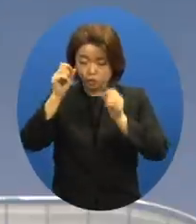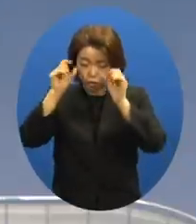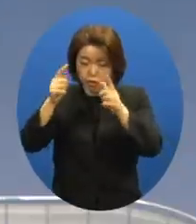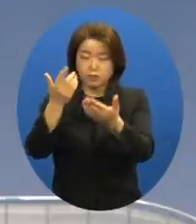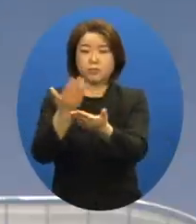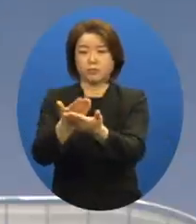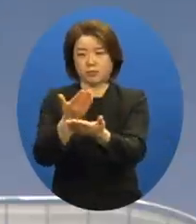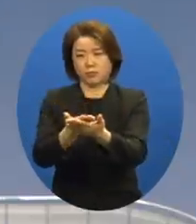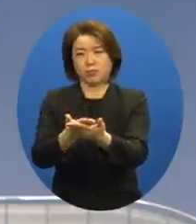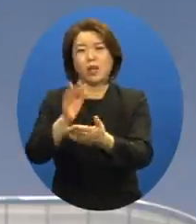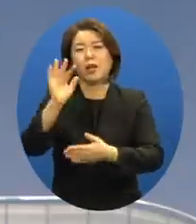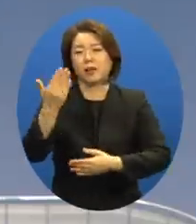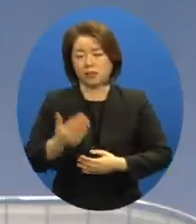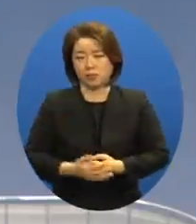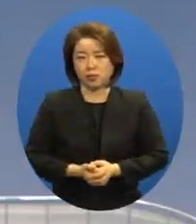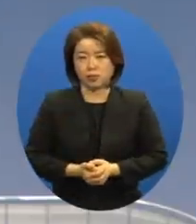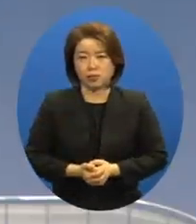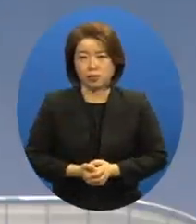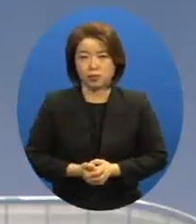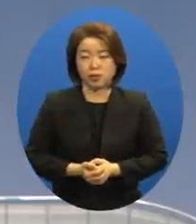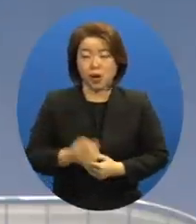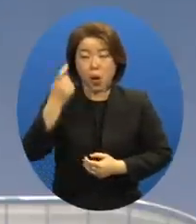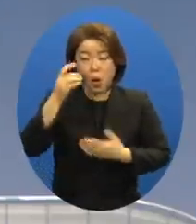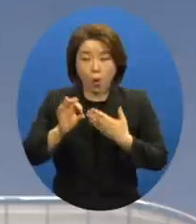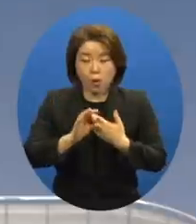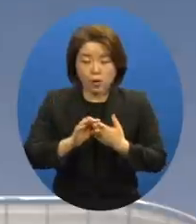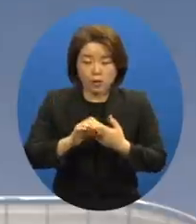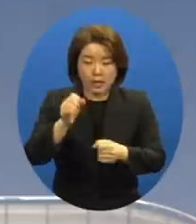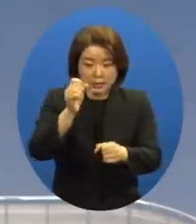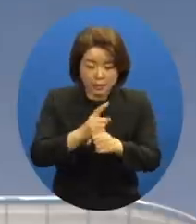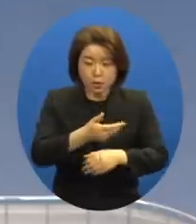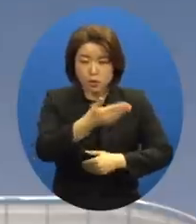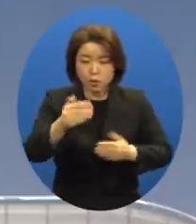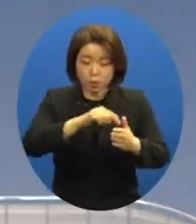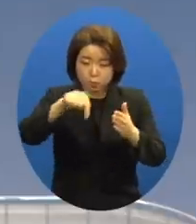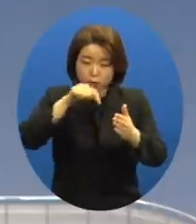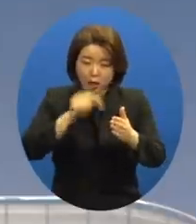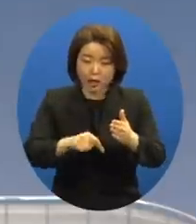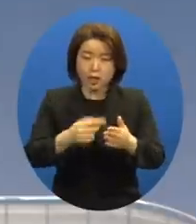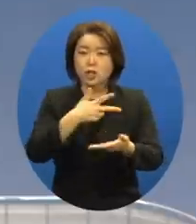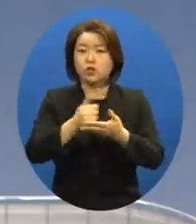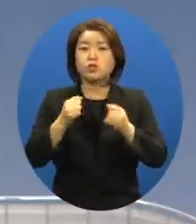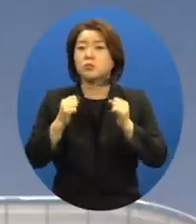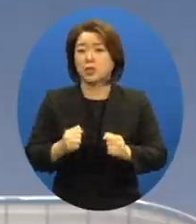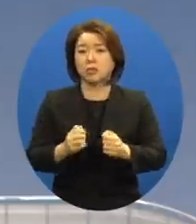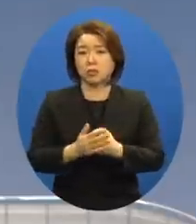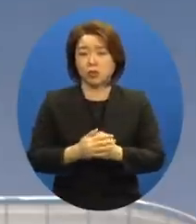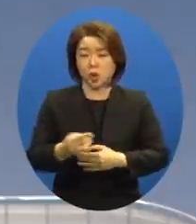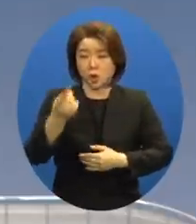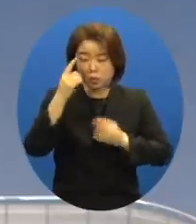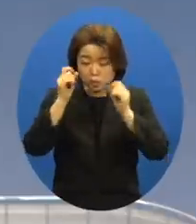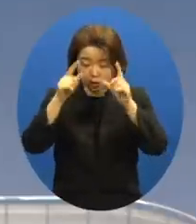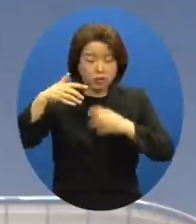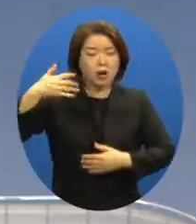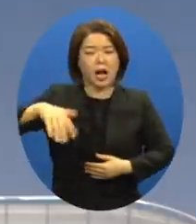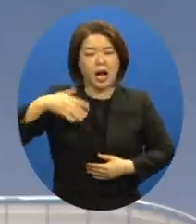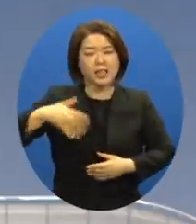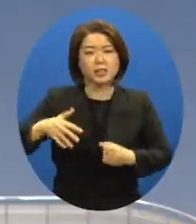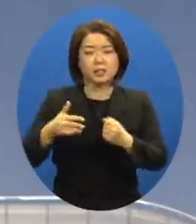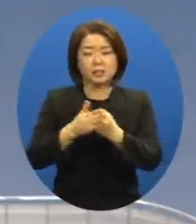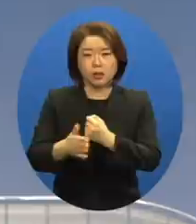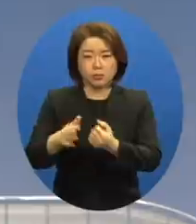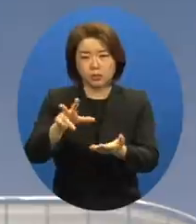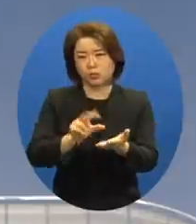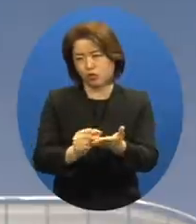됩니다 왜냐하면 이미 여러분 안에 계시기 등을 눈이 뜨이지 않아서 문제인거